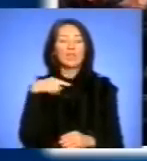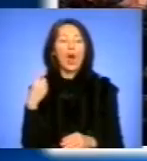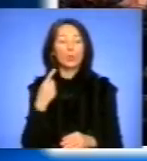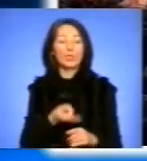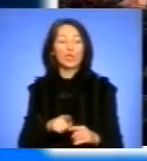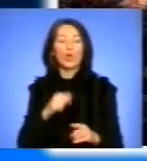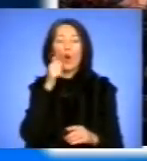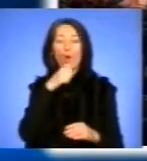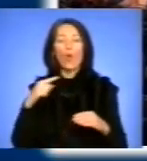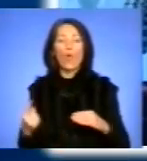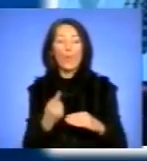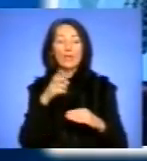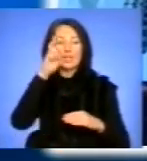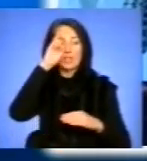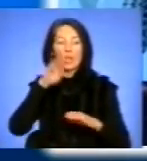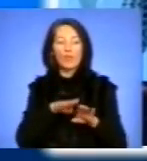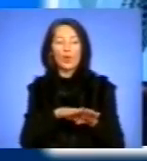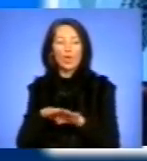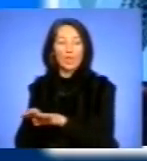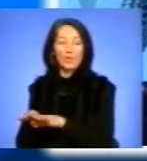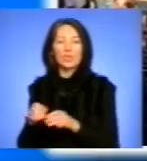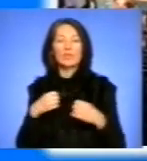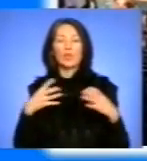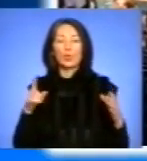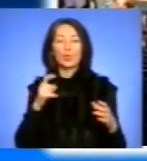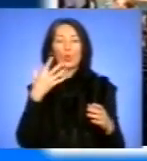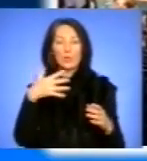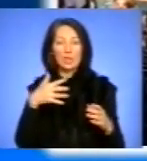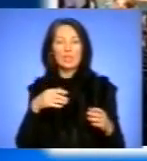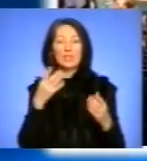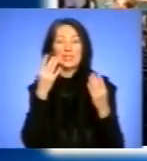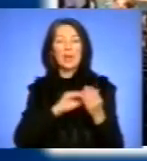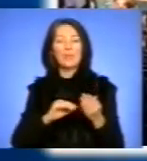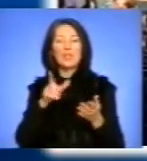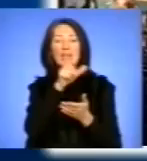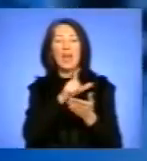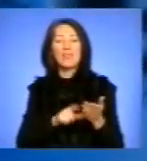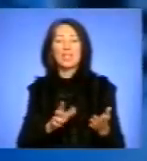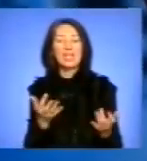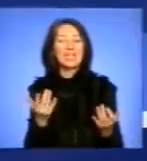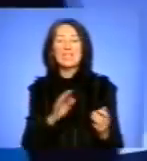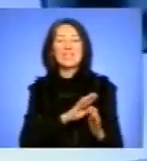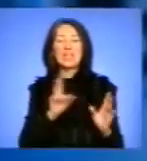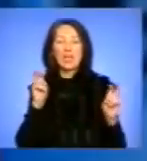Цьогоріч вперше на державному рівні святкуємо 150-річчя з дня написання вірша «Ще не вмерла Україна».